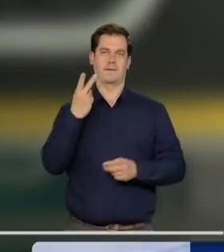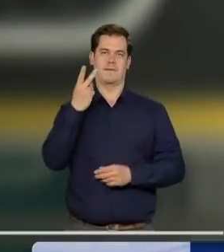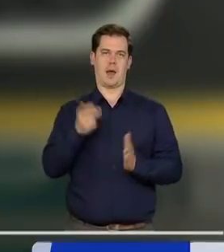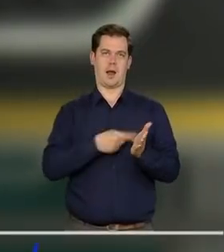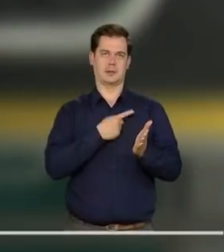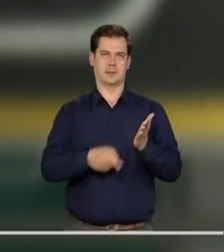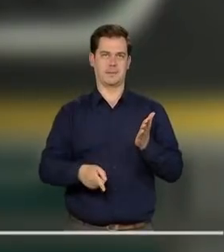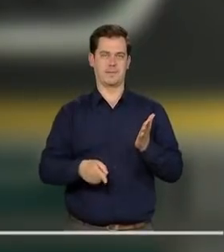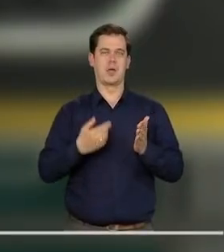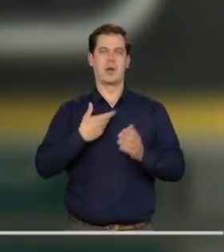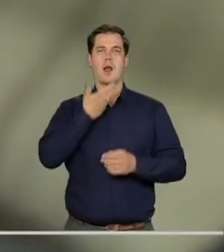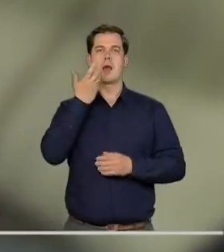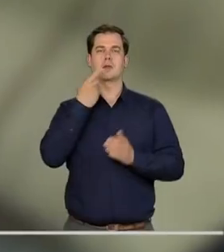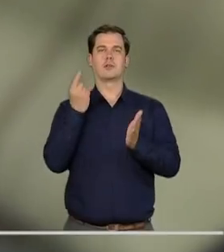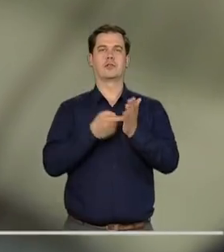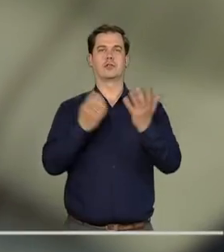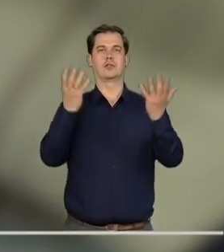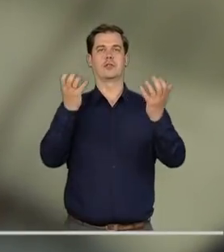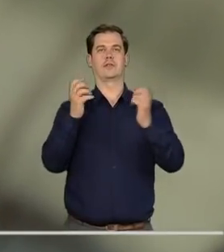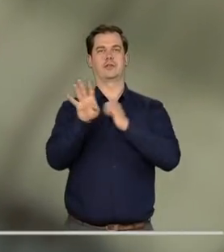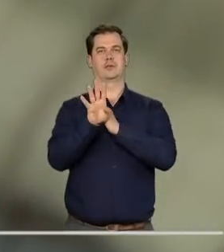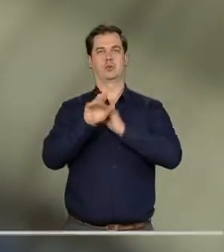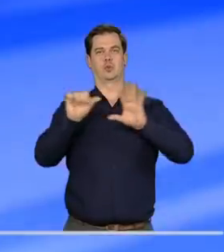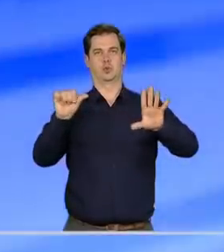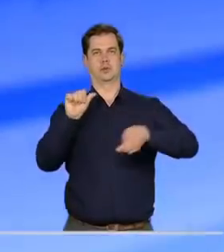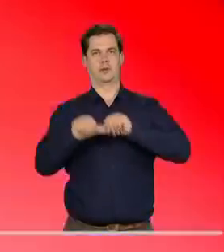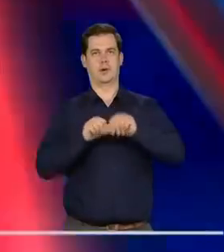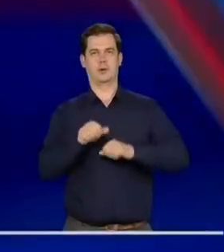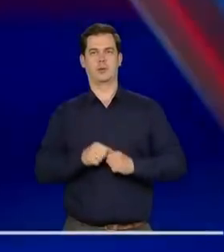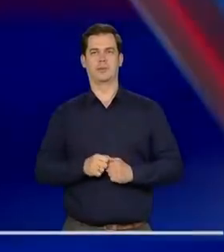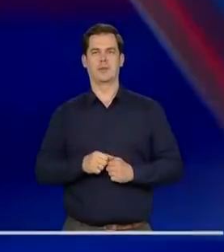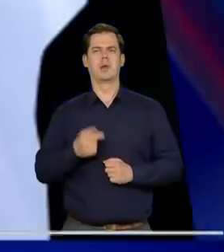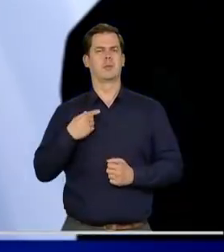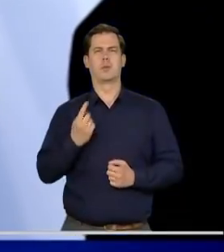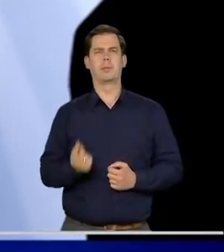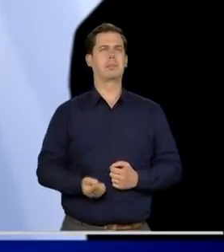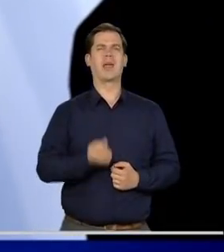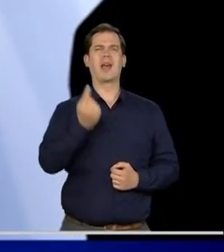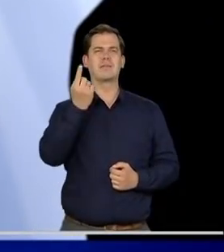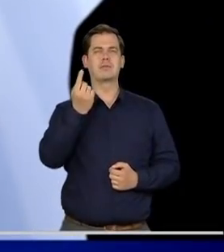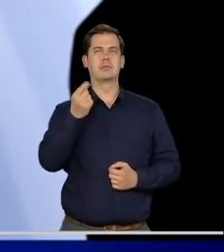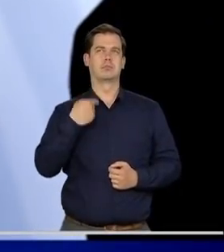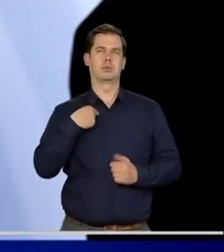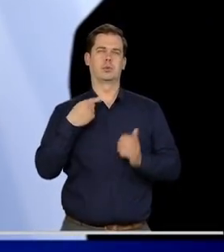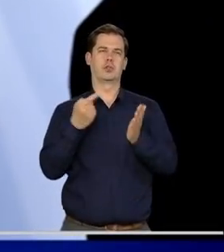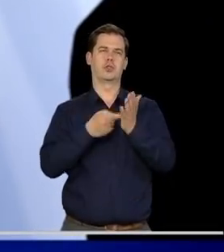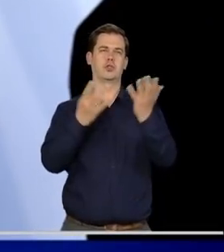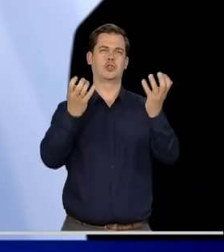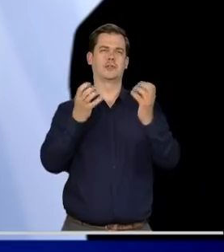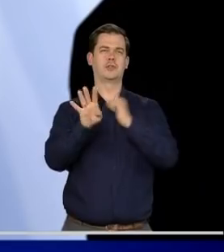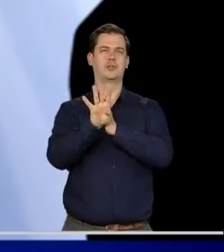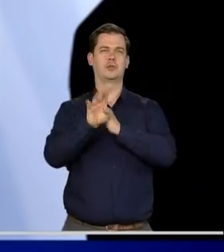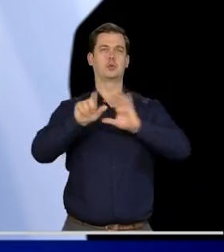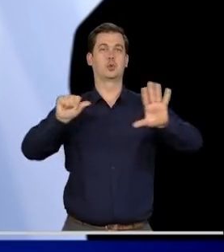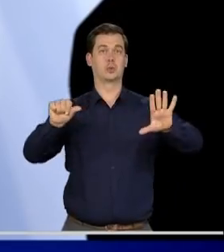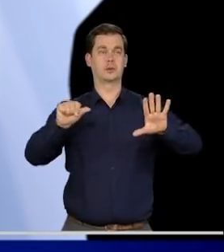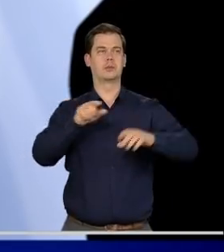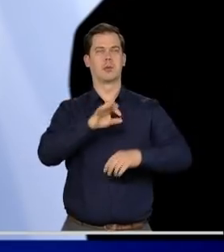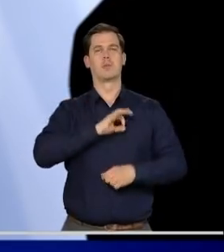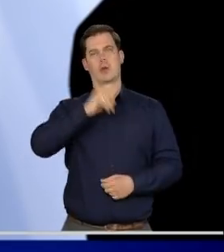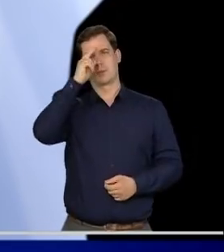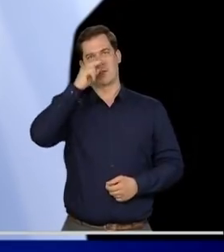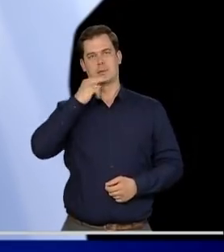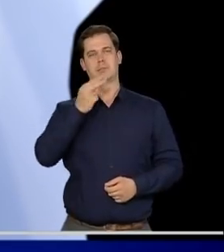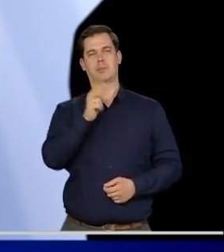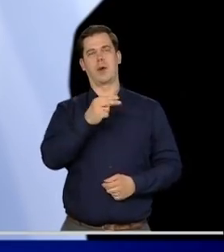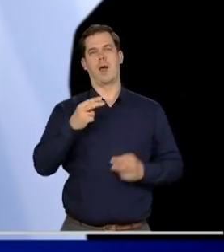Pierwszy raz latem 1996 roku. Pierwszym razem to był rok 96. Ojciec był chory na